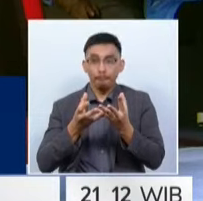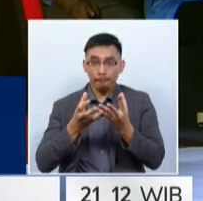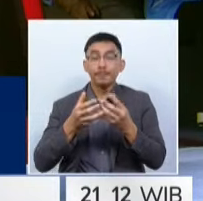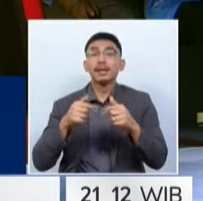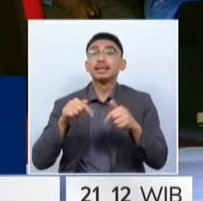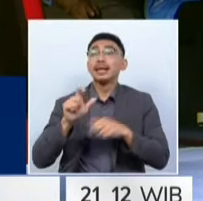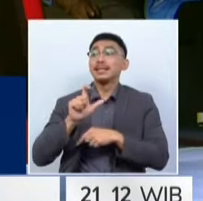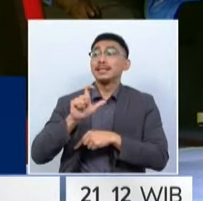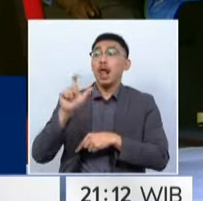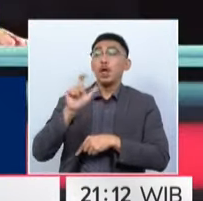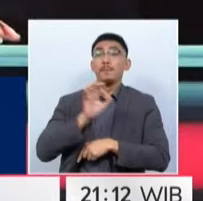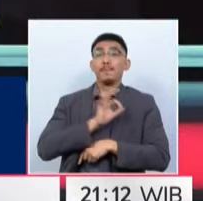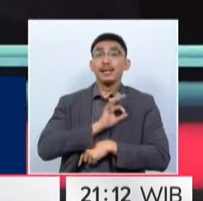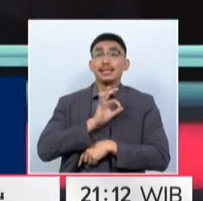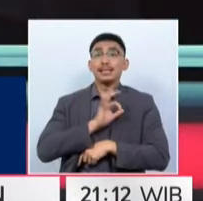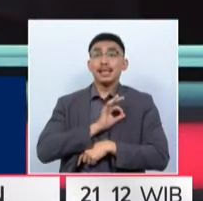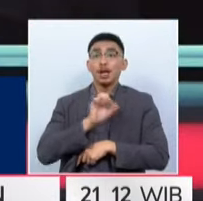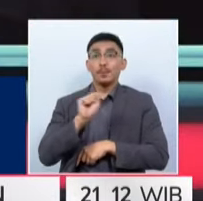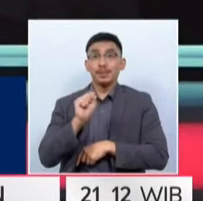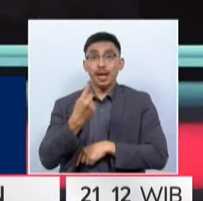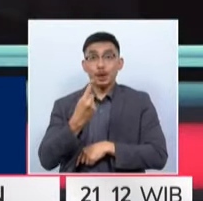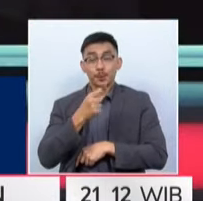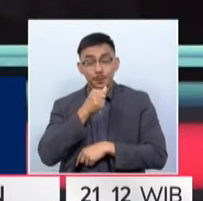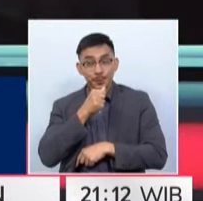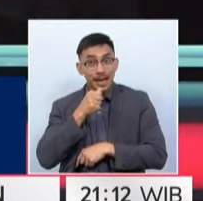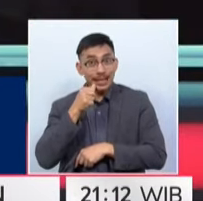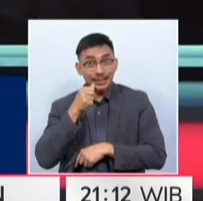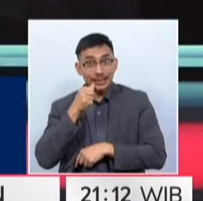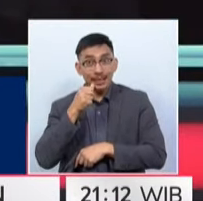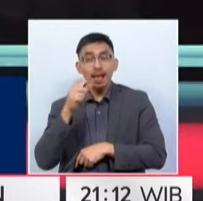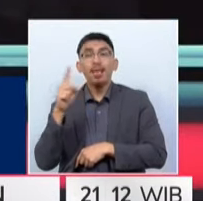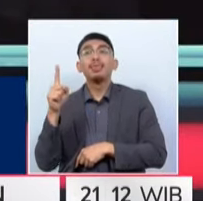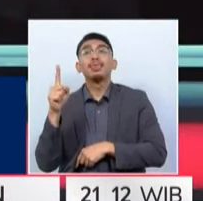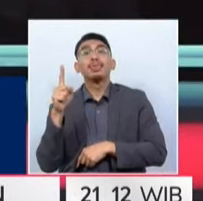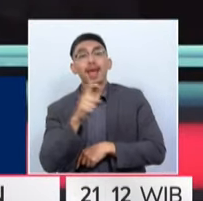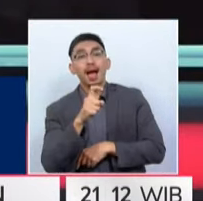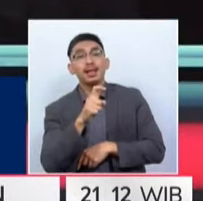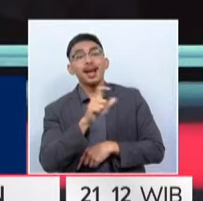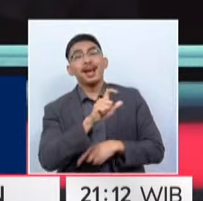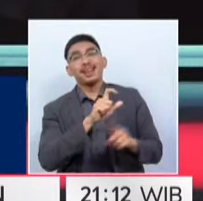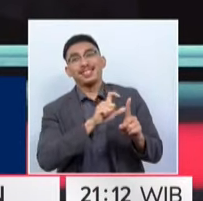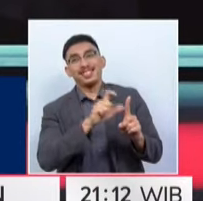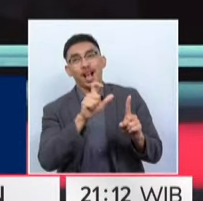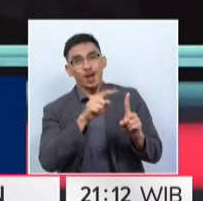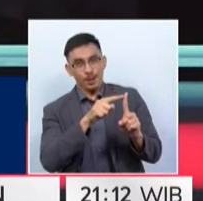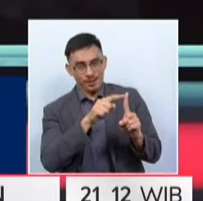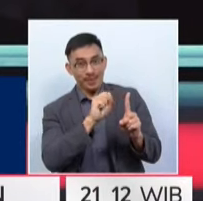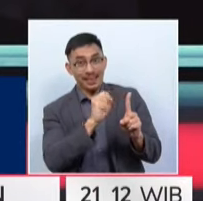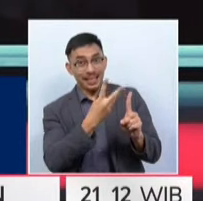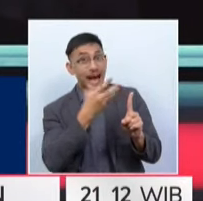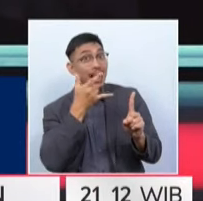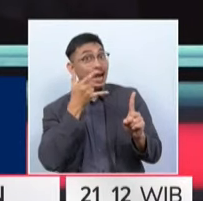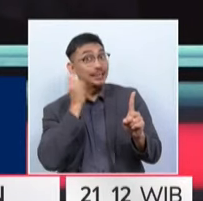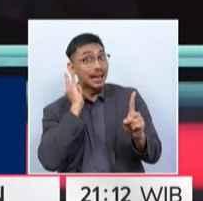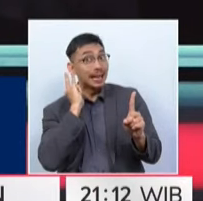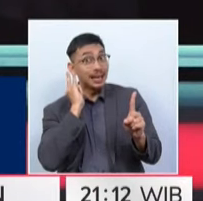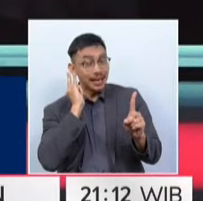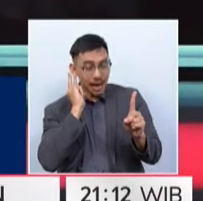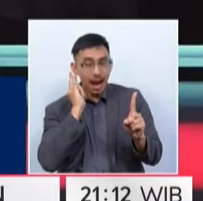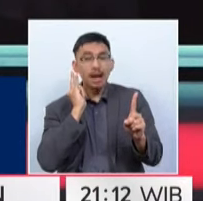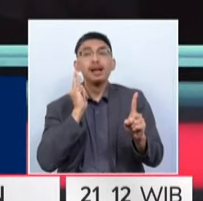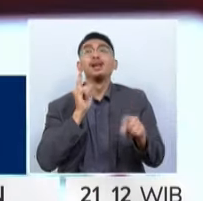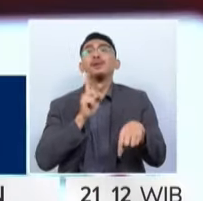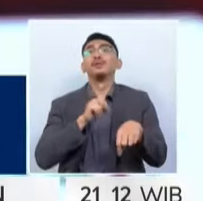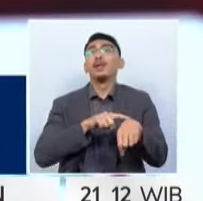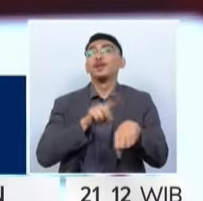Bapak Anis Baswedan untuk bertanya kepada calon Presiden nomor urut 3 Bapak Ganjar pranowo waktu Bapak 1 menit kami persilakan